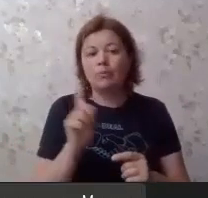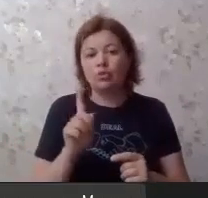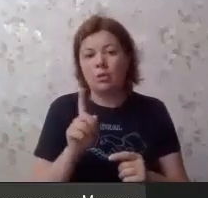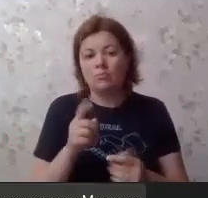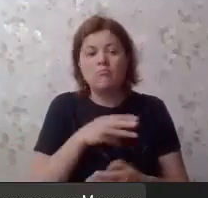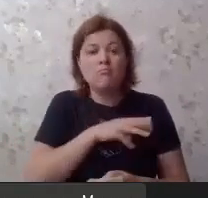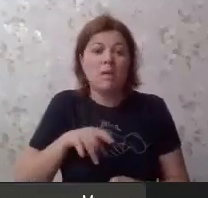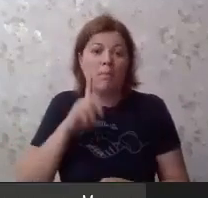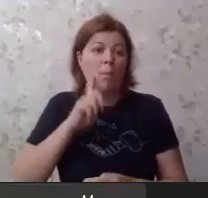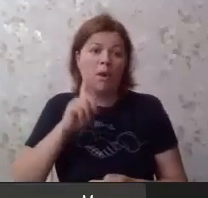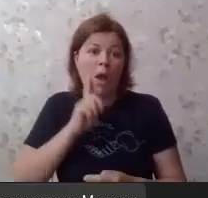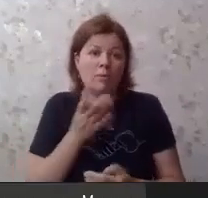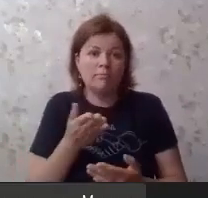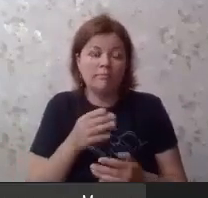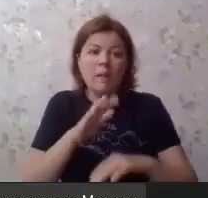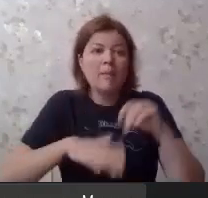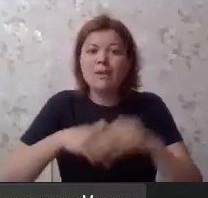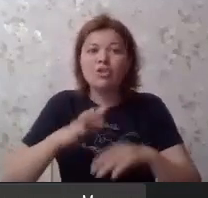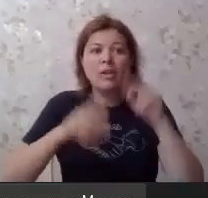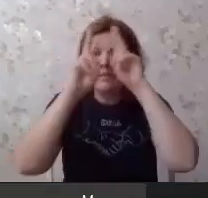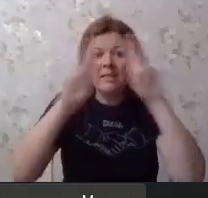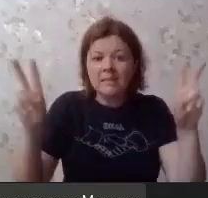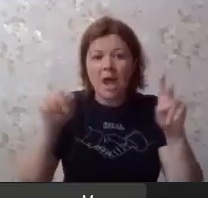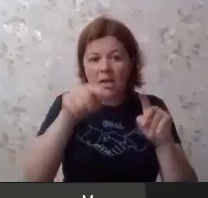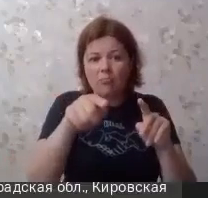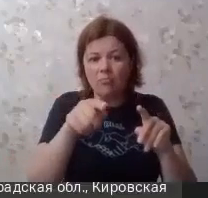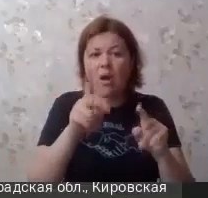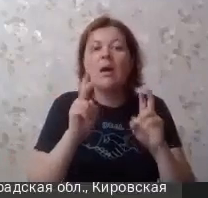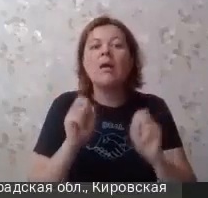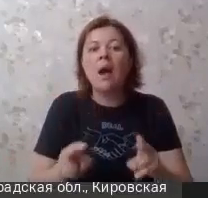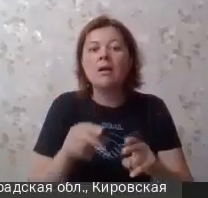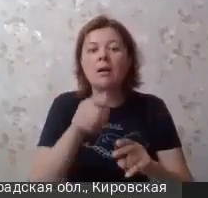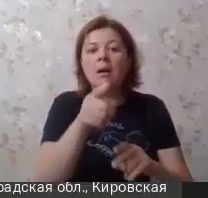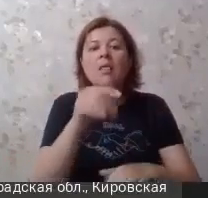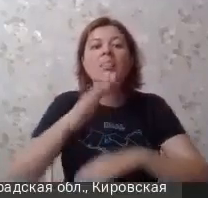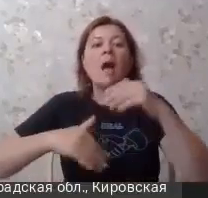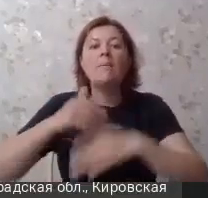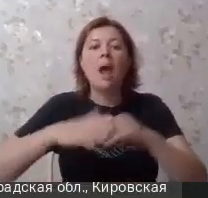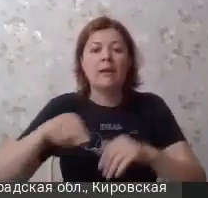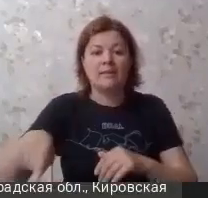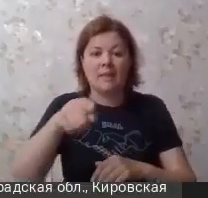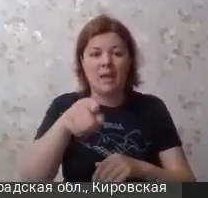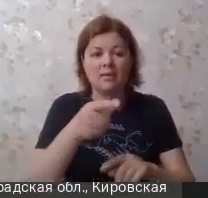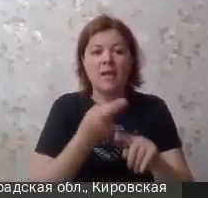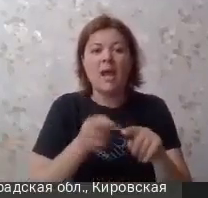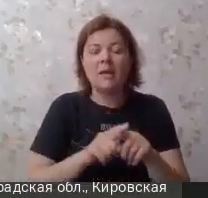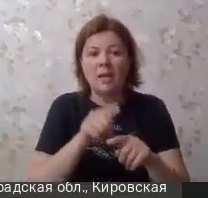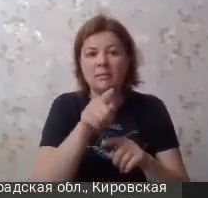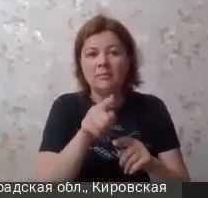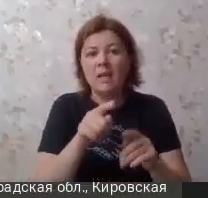мы пока практически не знаем, как работает система в натуре, так сказать. А в реальности,